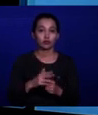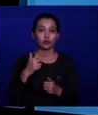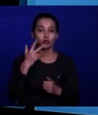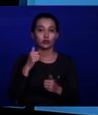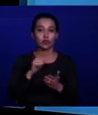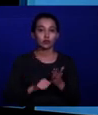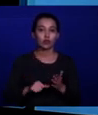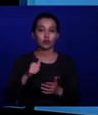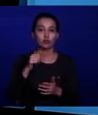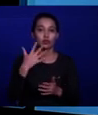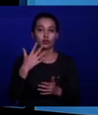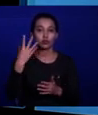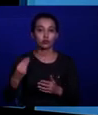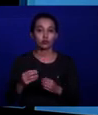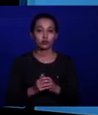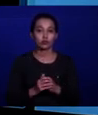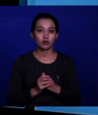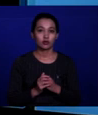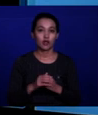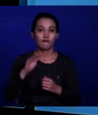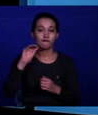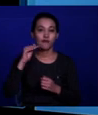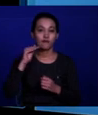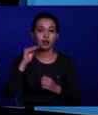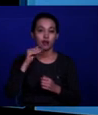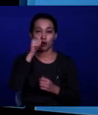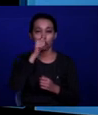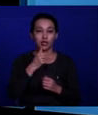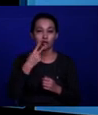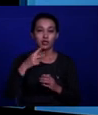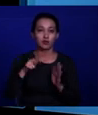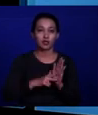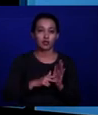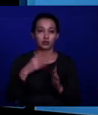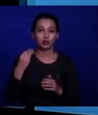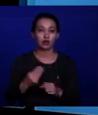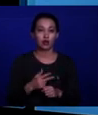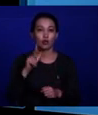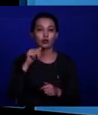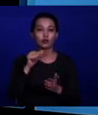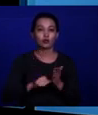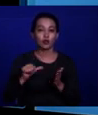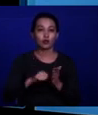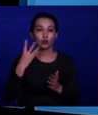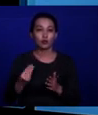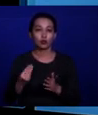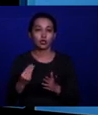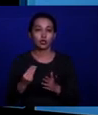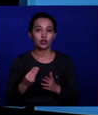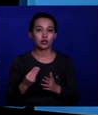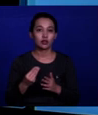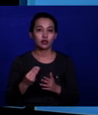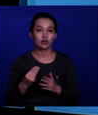sutkali yilda fevral oyi 28 kundan, 366 sutkali yilda esa